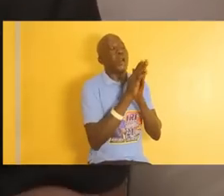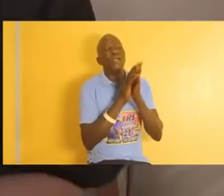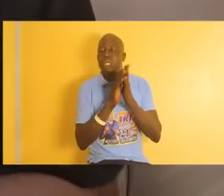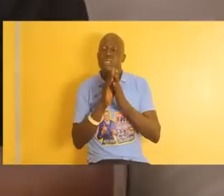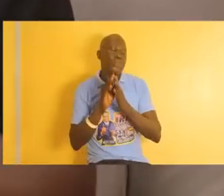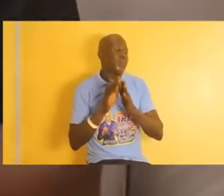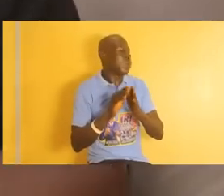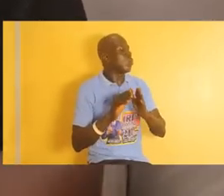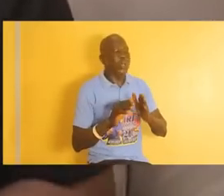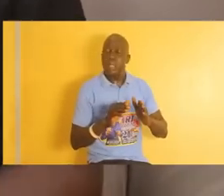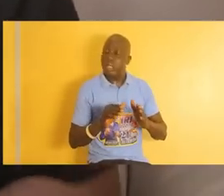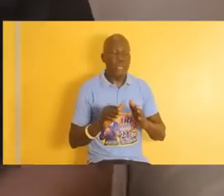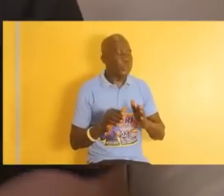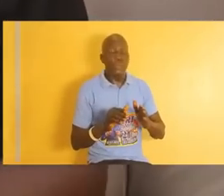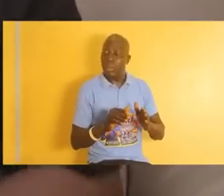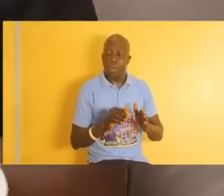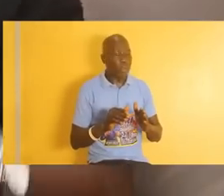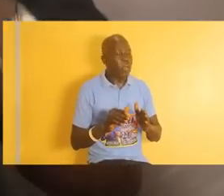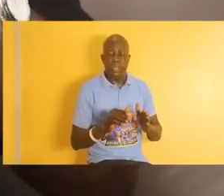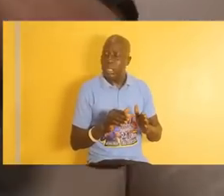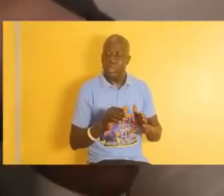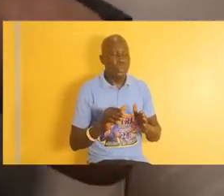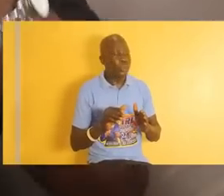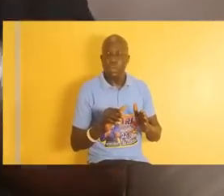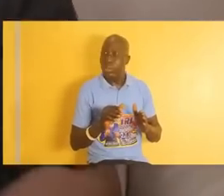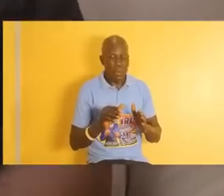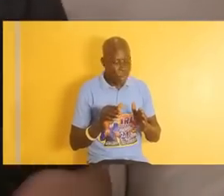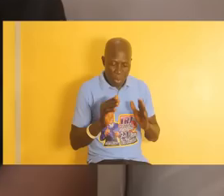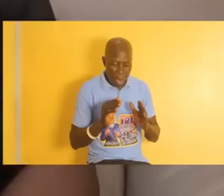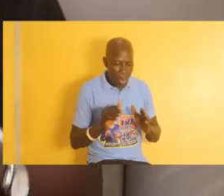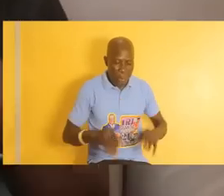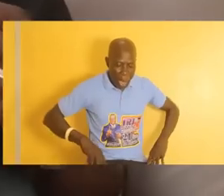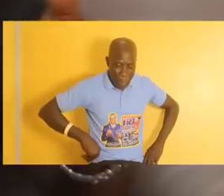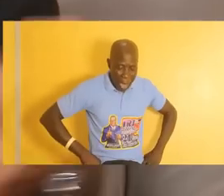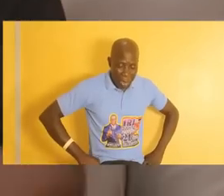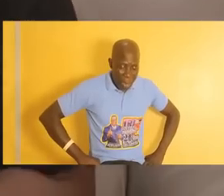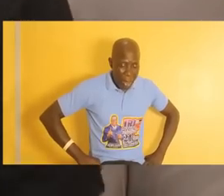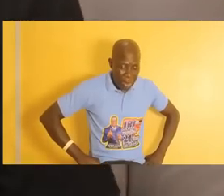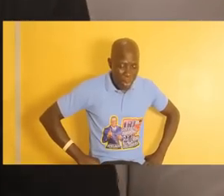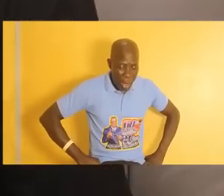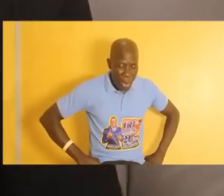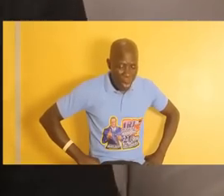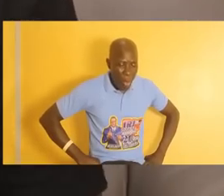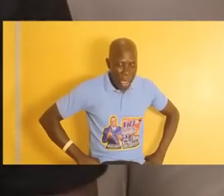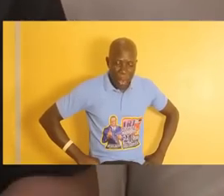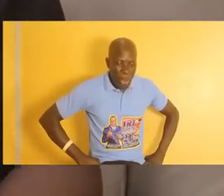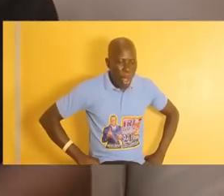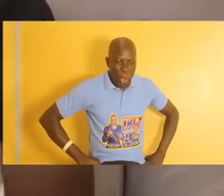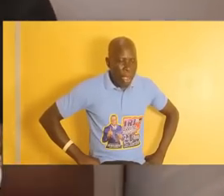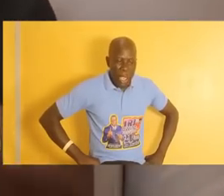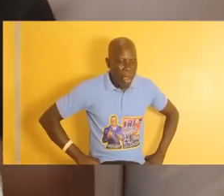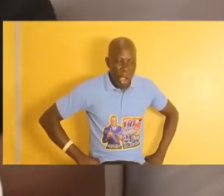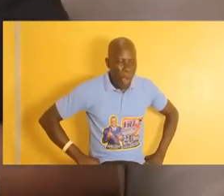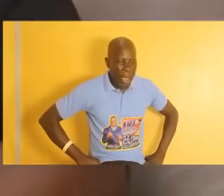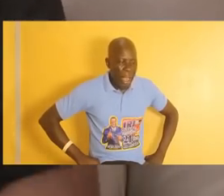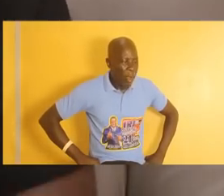God. Oh my God. Oh my God. Oh my God. Oh my God. Oh my God. Oh my God. Oh my God. Oh my God. Oh my God. Oh my God. Oh my God. Oh my God. Oh my God. Oh my God. Oh my God. Oh my God. Oh my God. Oh my God. Oh my God. Oh my